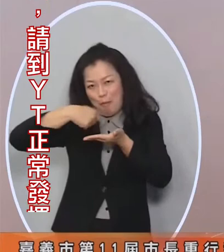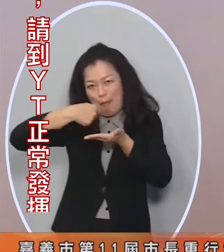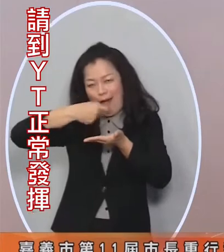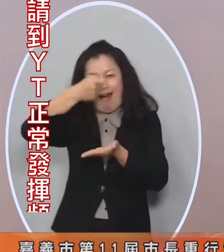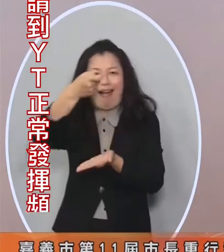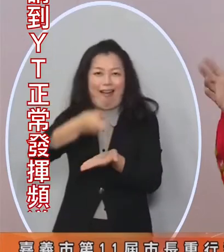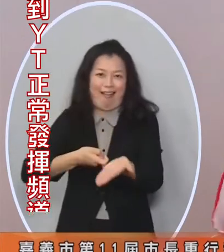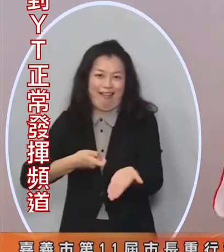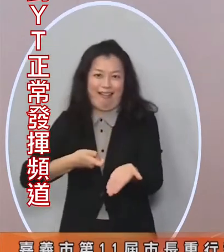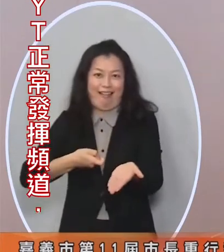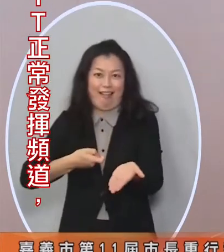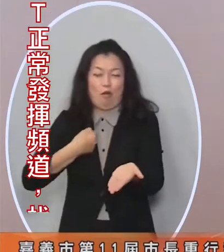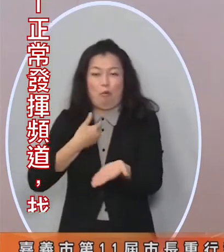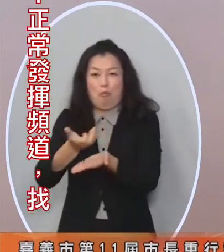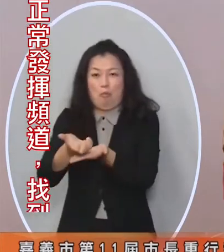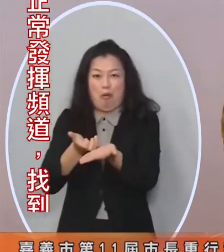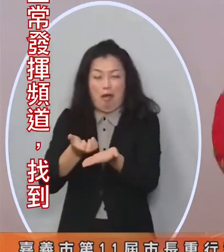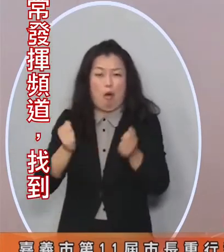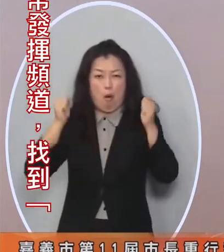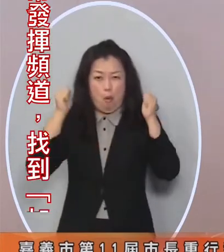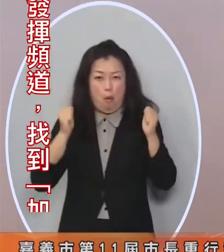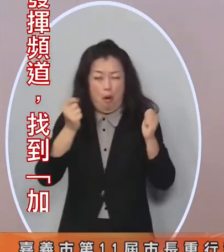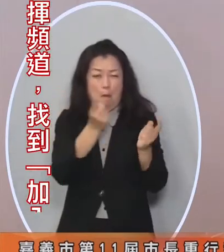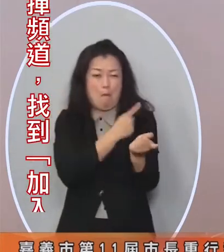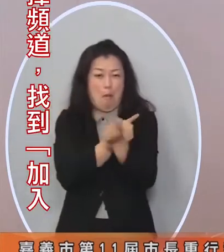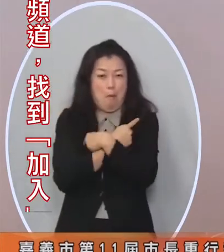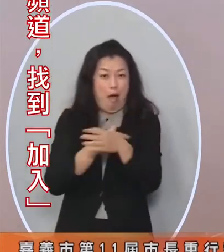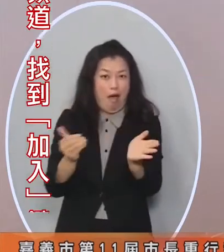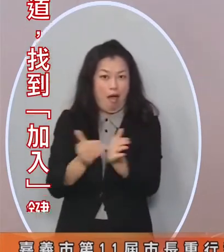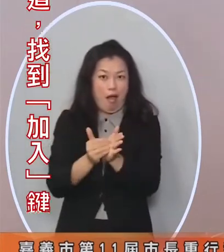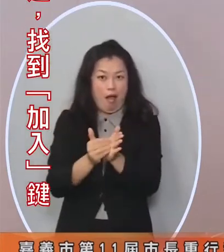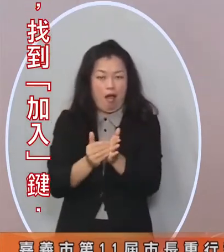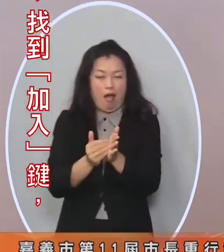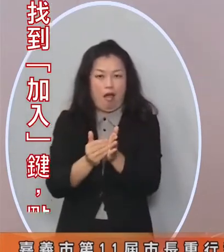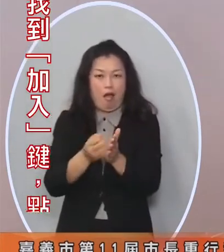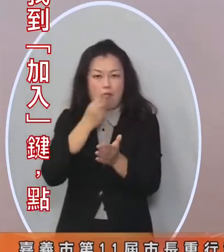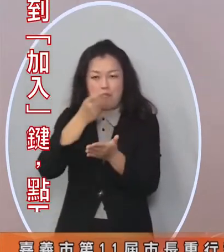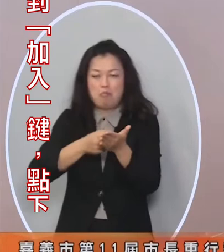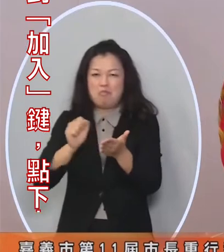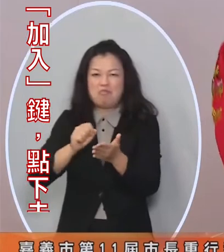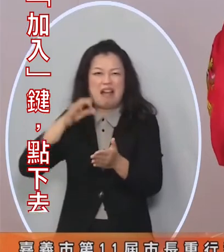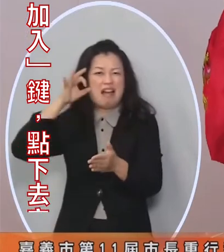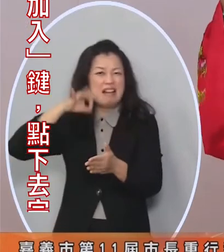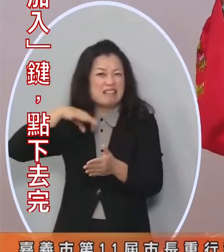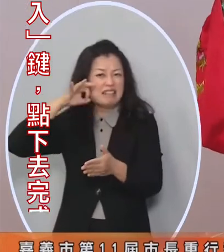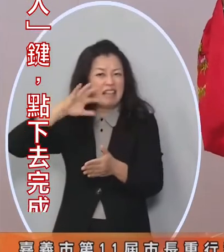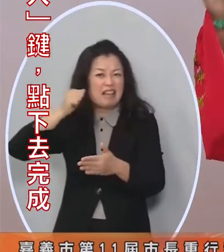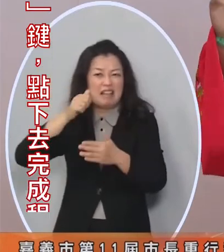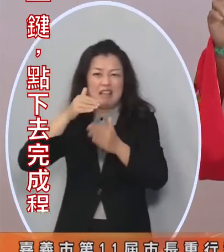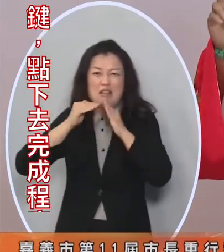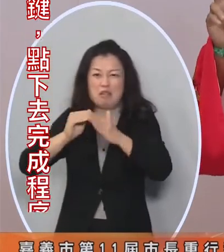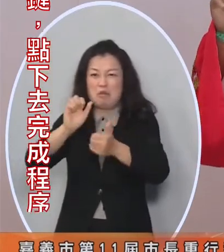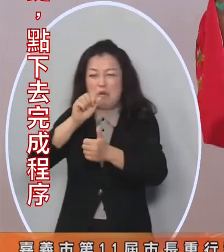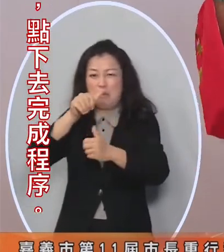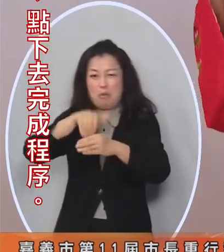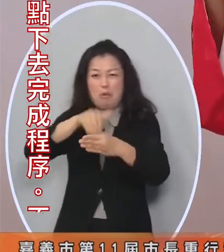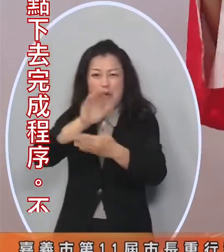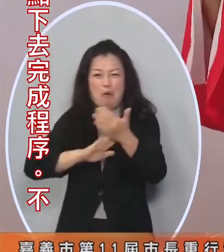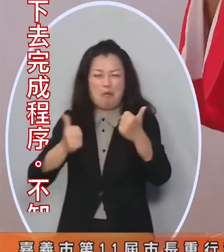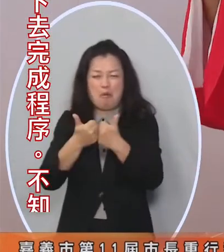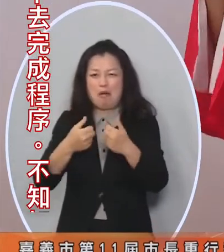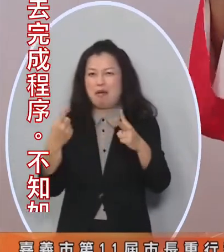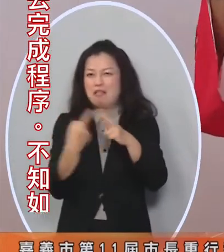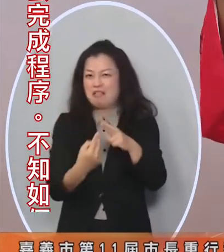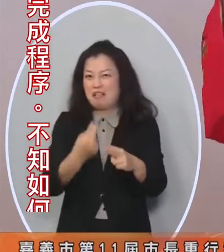了，我们现场刚刚做完瑜伽也不能吃，吃了一半。因为嘉义市选委会非常小气啊，我们从选这个立委的时候啊，我第